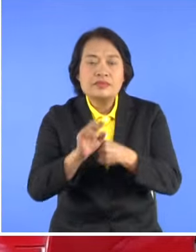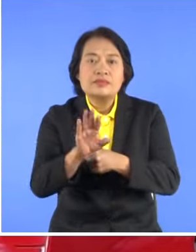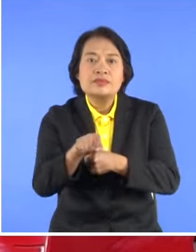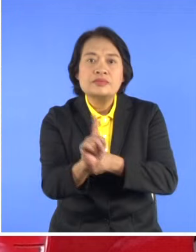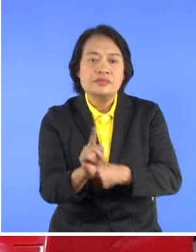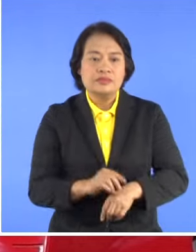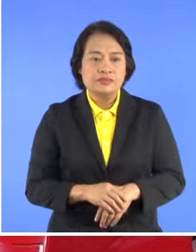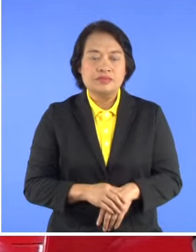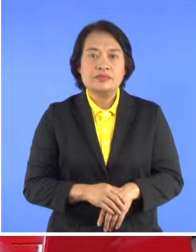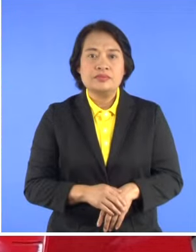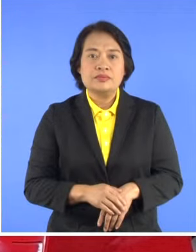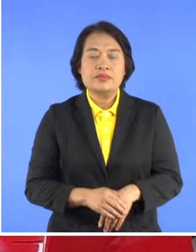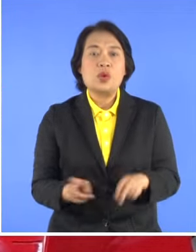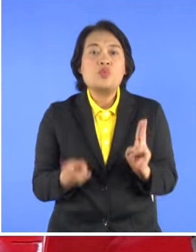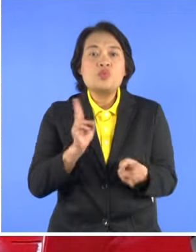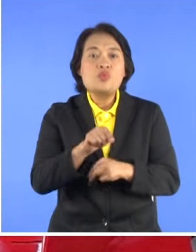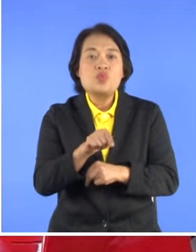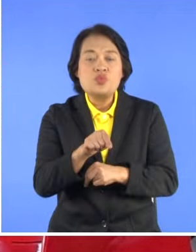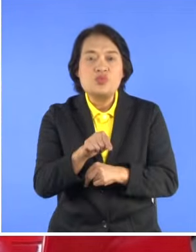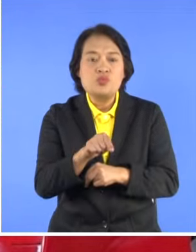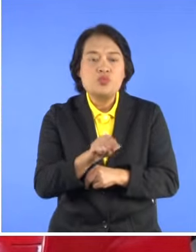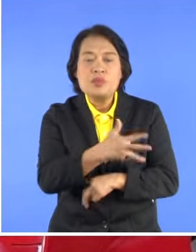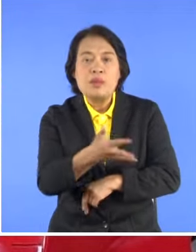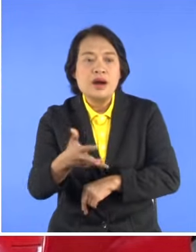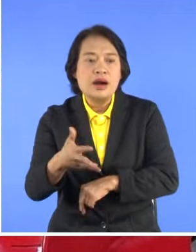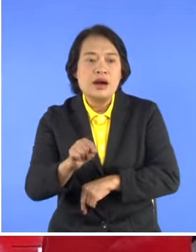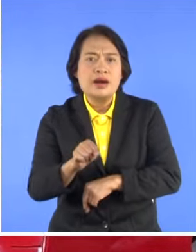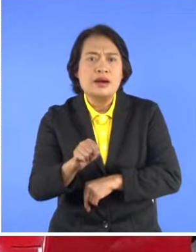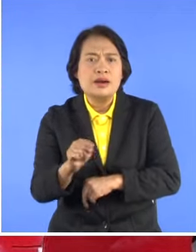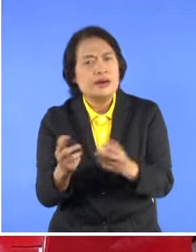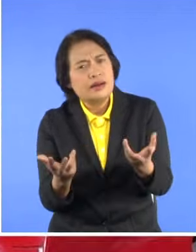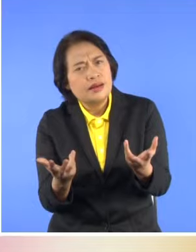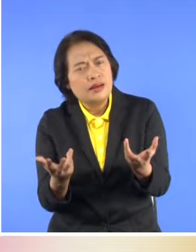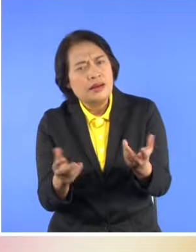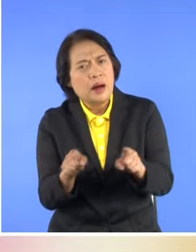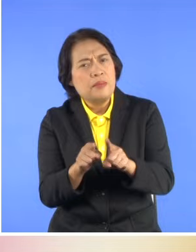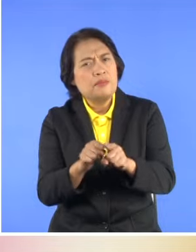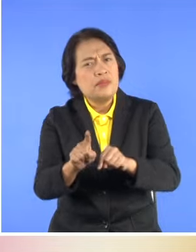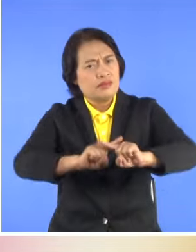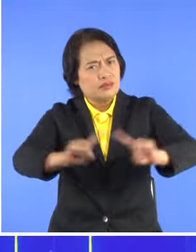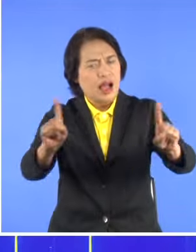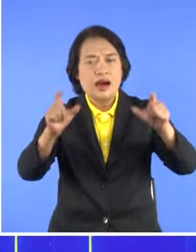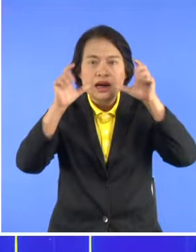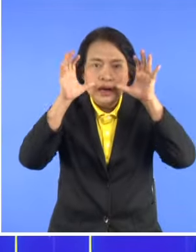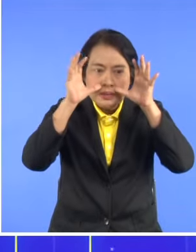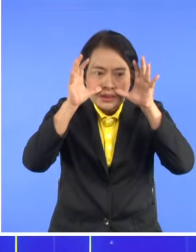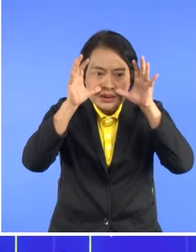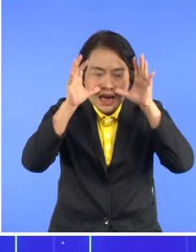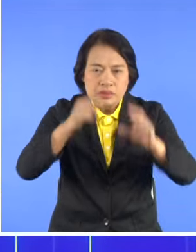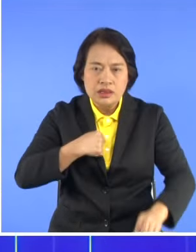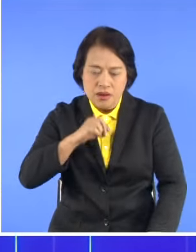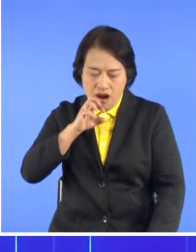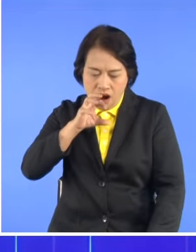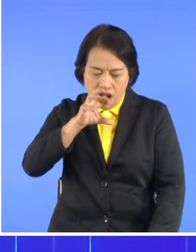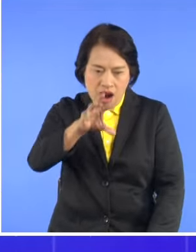พี่แปคลาบูบู้เนี่ยเหรอใช่ไม่ๆไม่ขึ้นไม่ขึ้นไม่ขึ้นไม่ขึ้นไม่ขึ้นไม่ขึ้นไม่ขึ้นไม่ขึ้นใชมไม่เหมือนเสือคือเสือจะขึ้นอย่างงี้ขึ้นๆถ้าเกิด